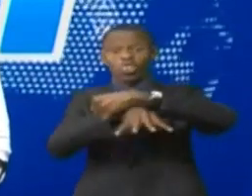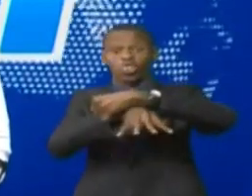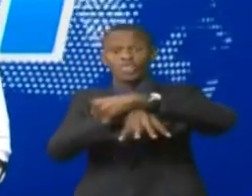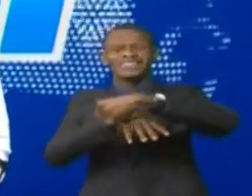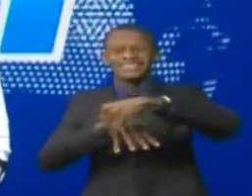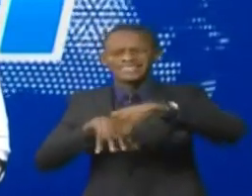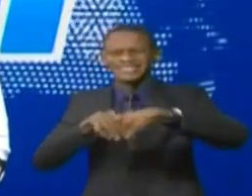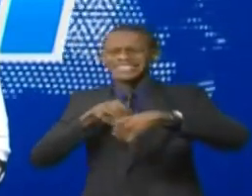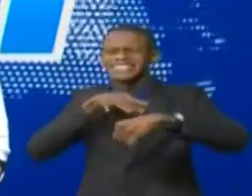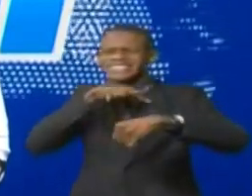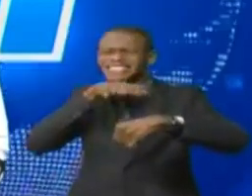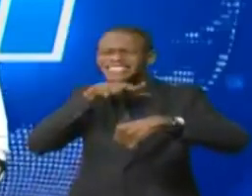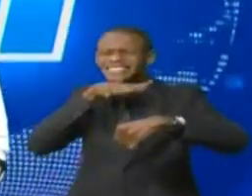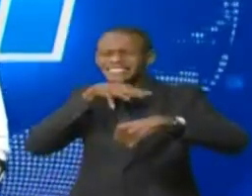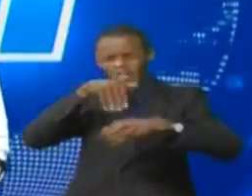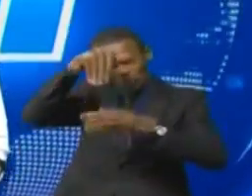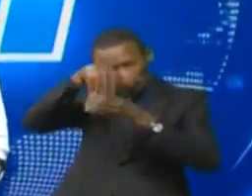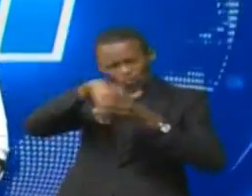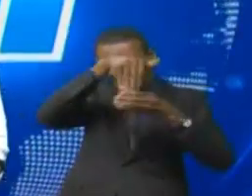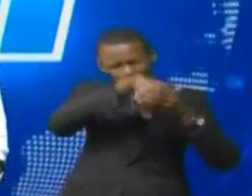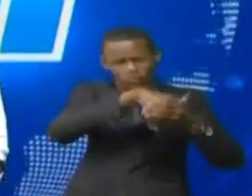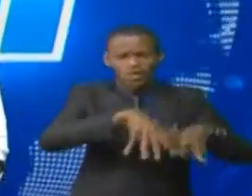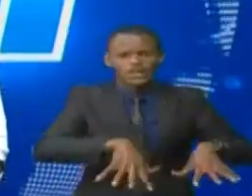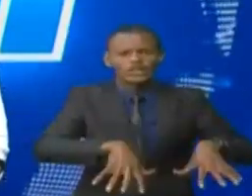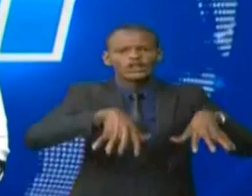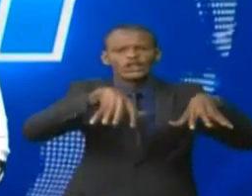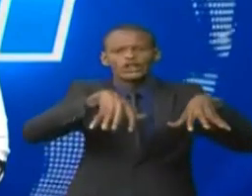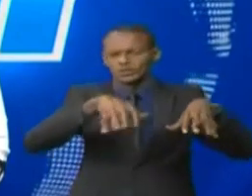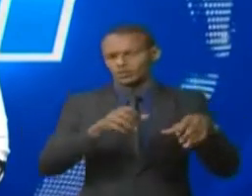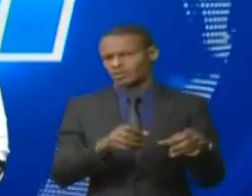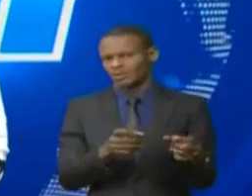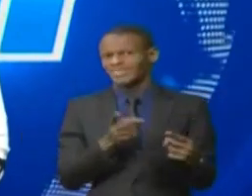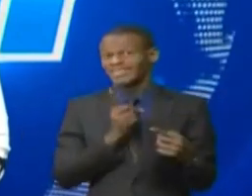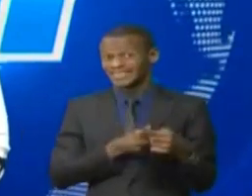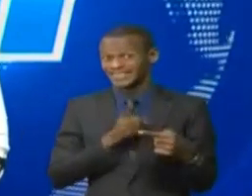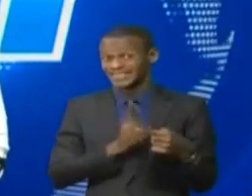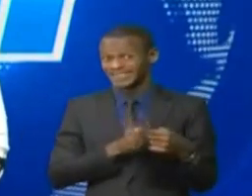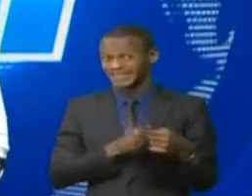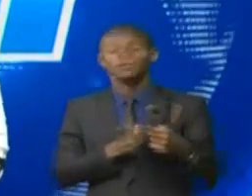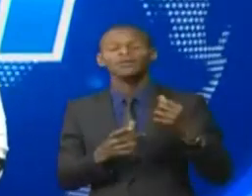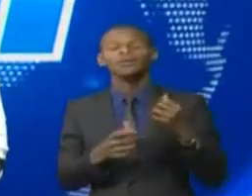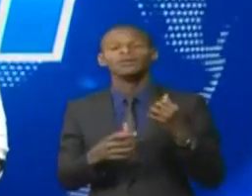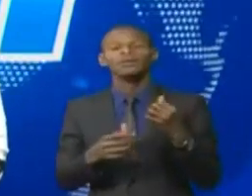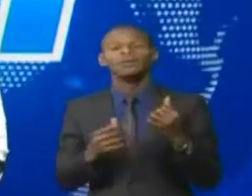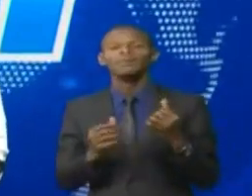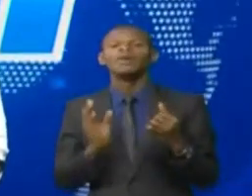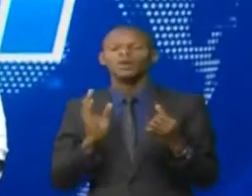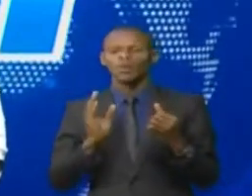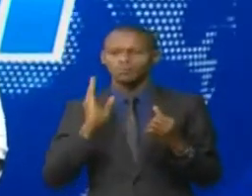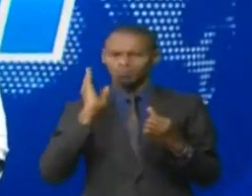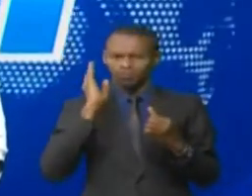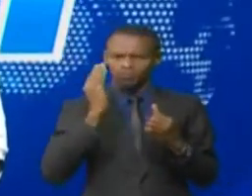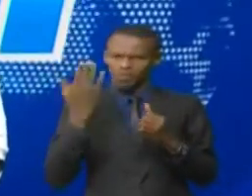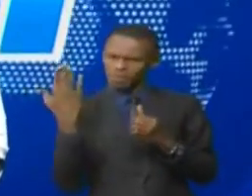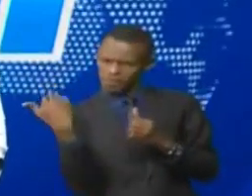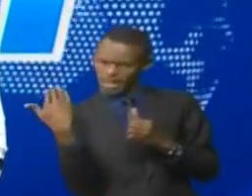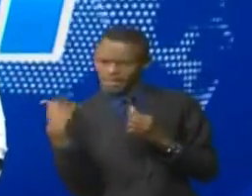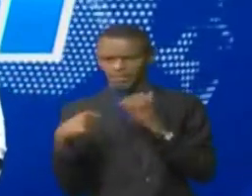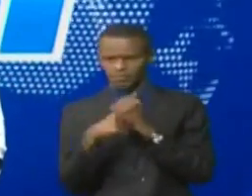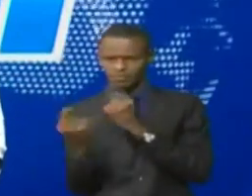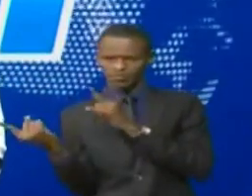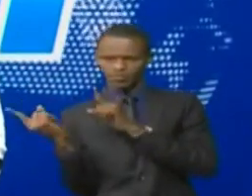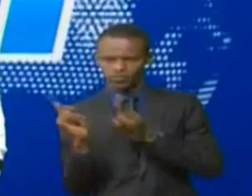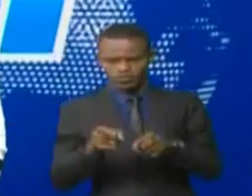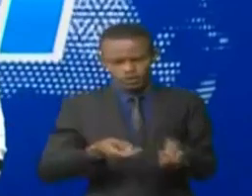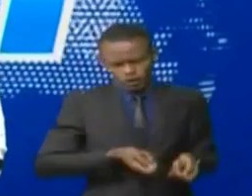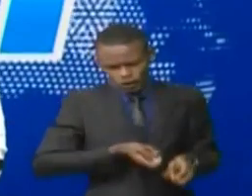quartier d'Issala lancent un SOS et demandent l'intervention des autorités pour que l'île de la rivière soit bien dressée et qu'il suive